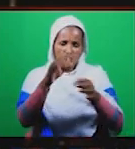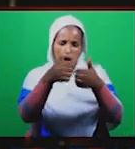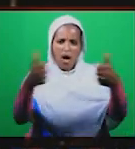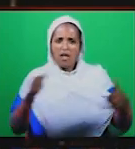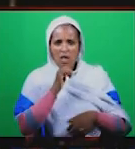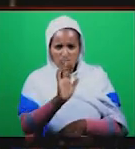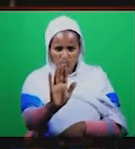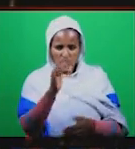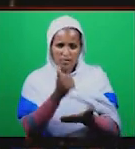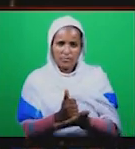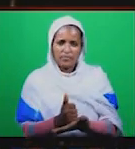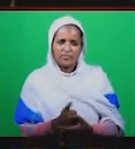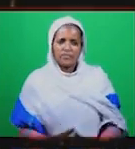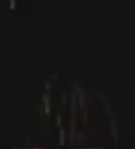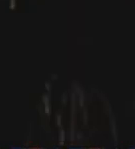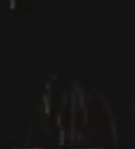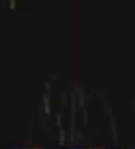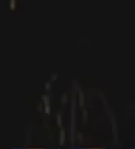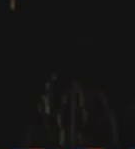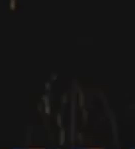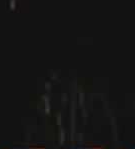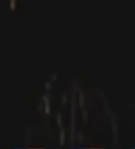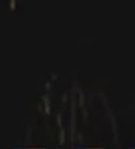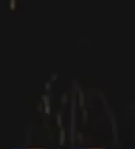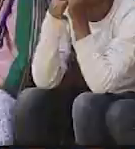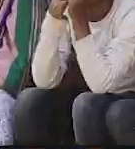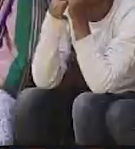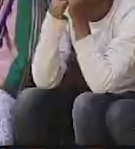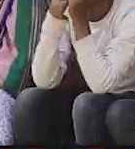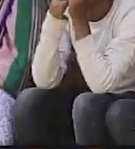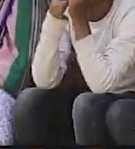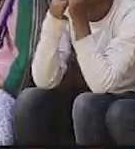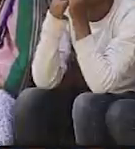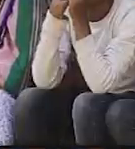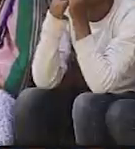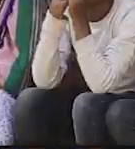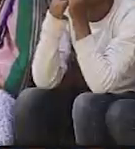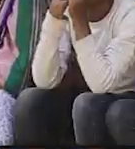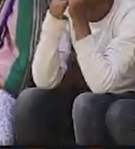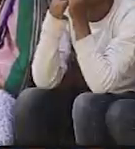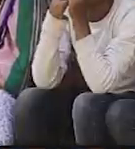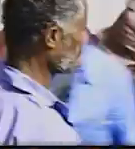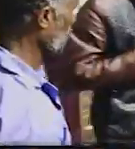ይህን እናደርጋለን። እግዚአብሔር ከእናንተ ጋር ይሁን። ምሕረቱ ቸርነቱ አይለያችሁ።